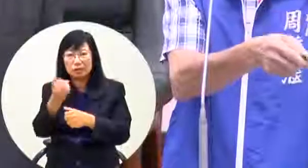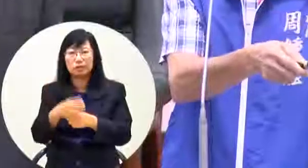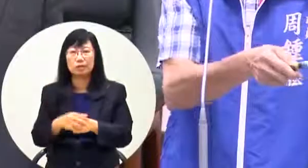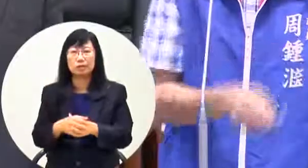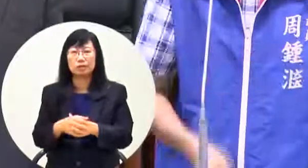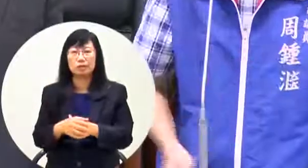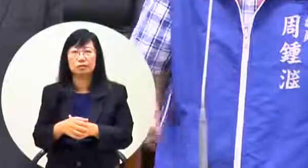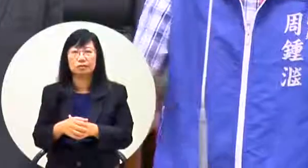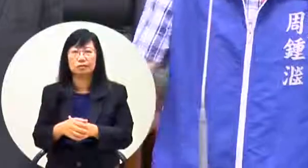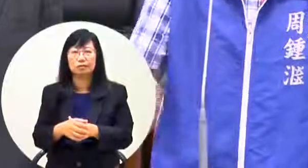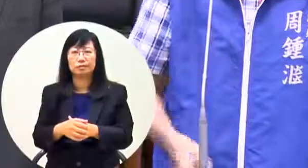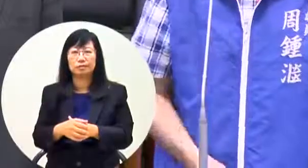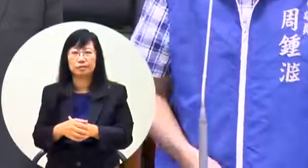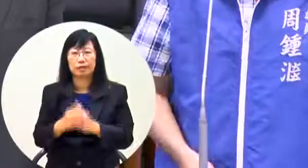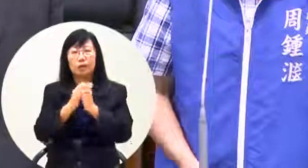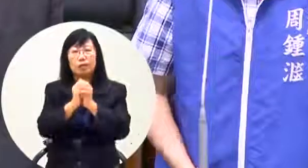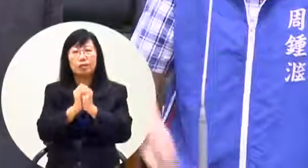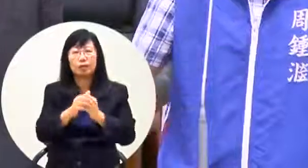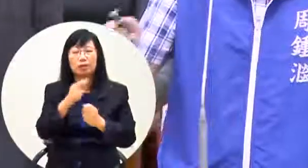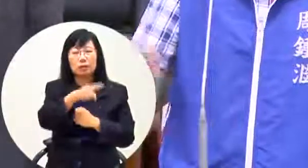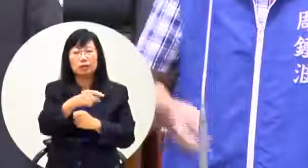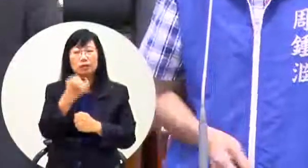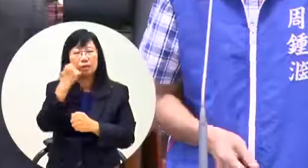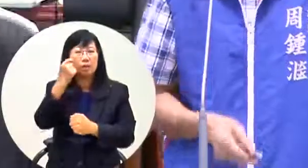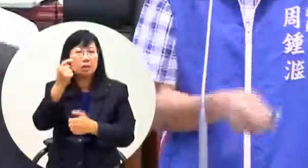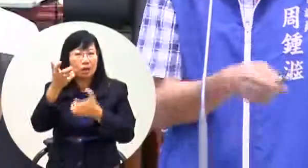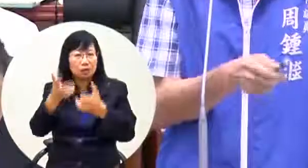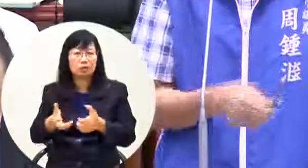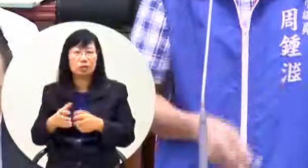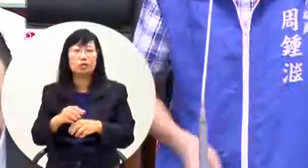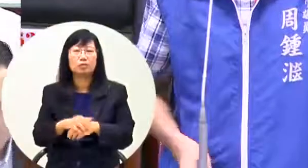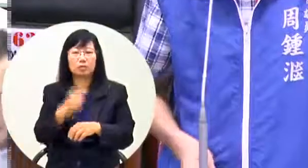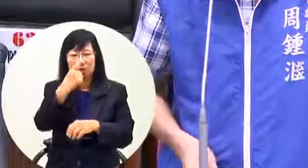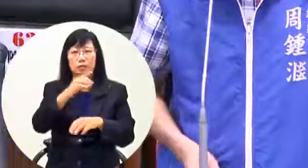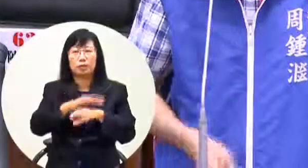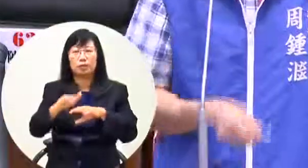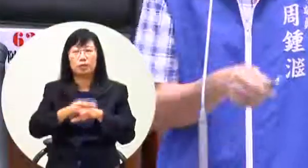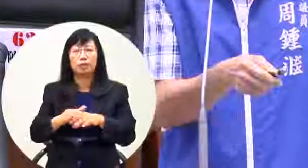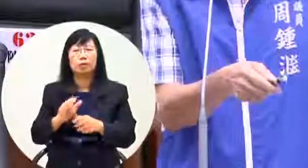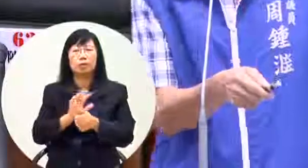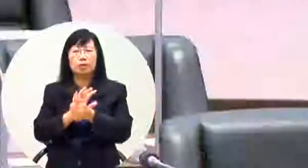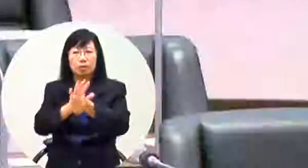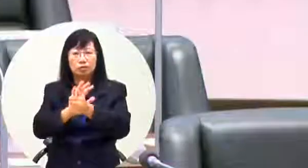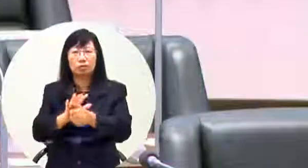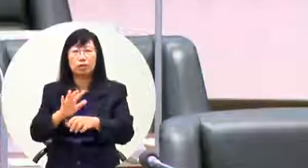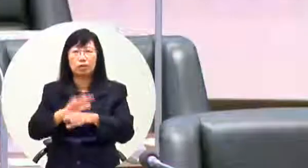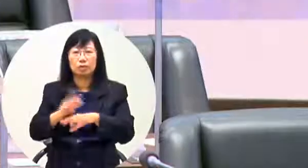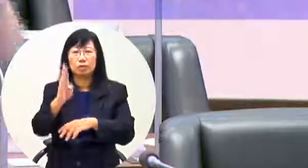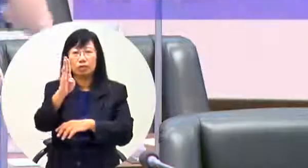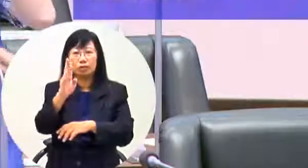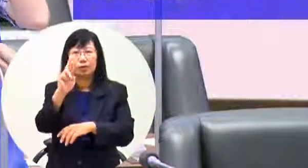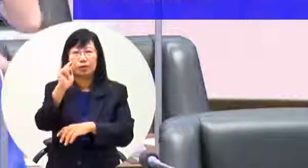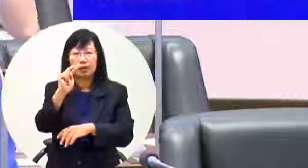你好好重视这个了哈。 我们会就全力去推这个 BRT。 好，谢谢哈。那再来，